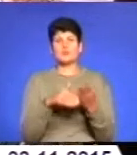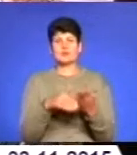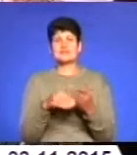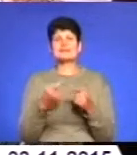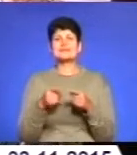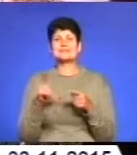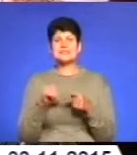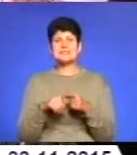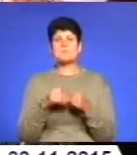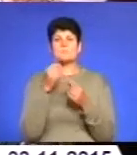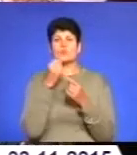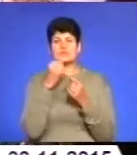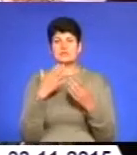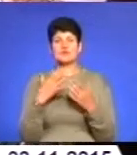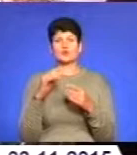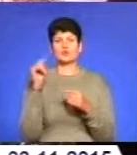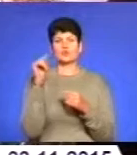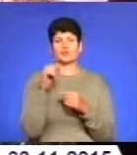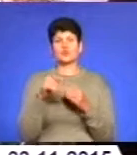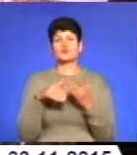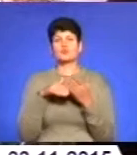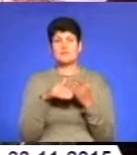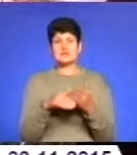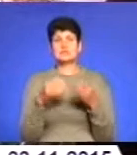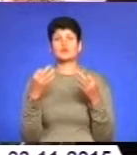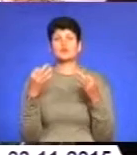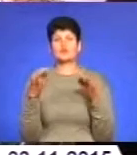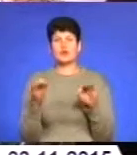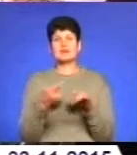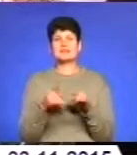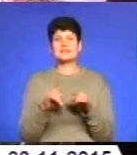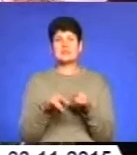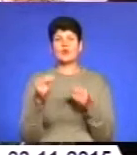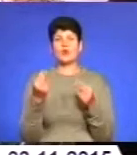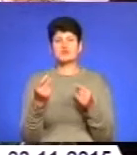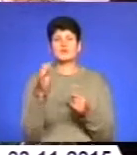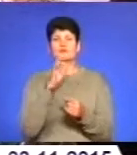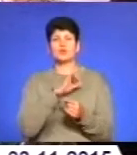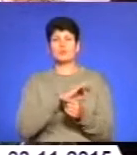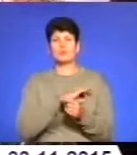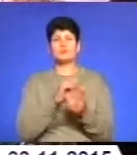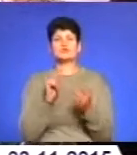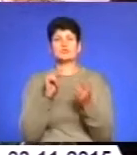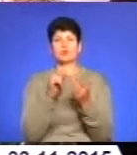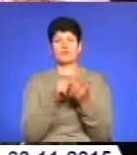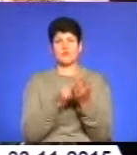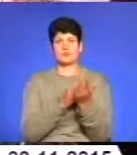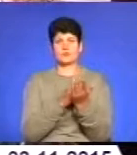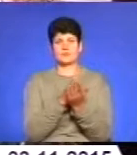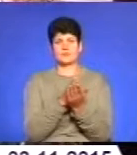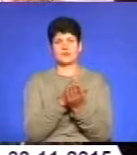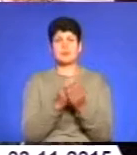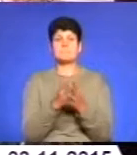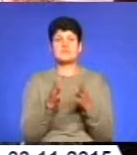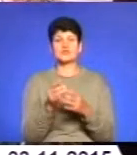це дуже позитивно, тому що саме якраз субвенція дозволяє ці кошти використовувати по цільовому призначенню. І більше